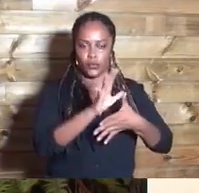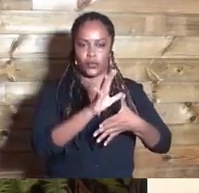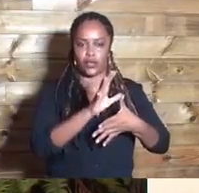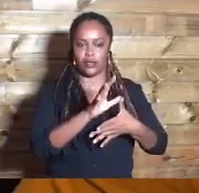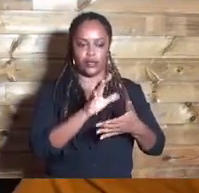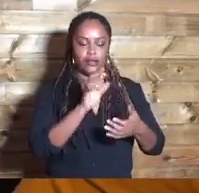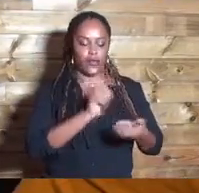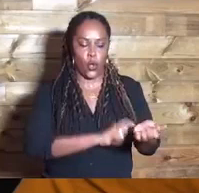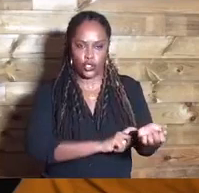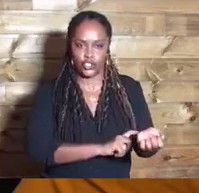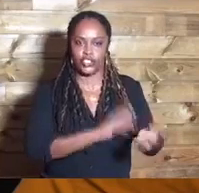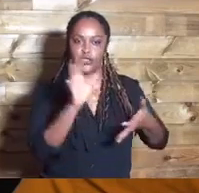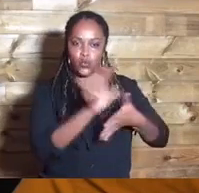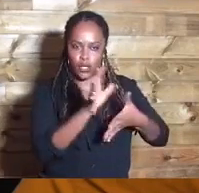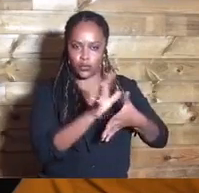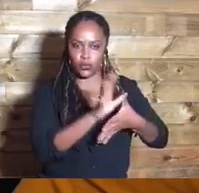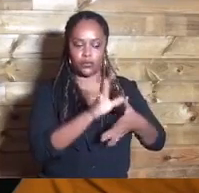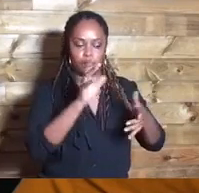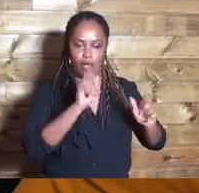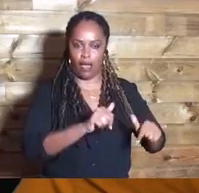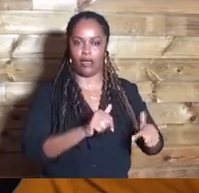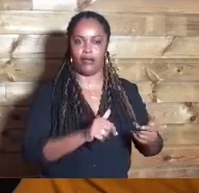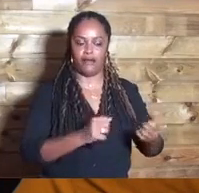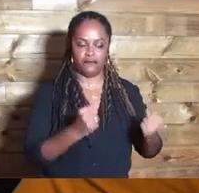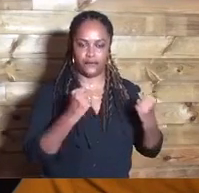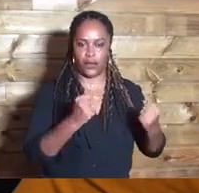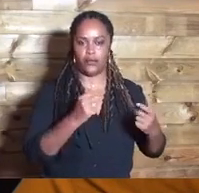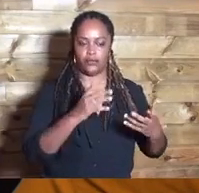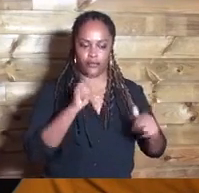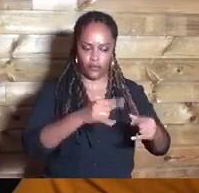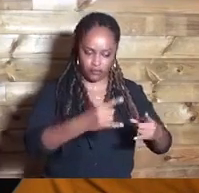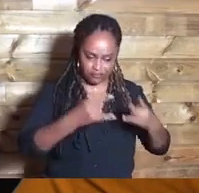Ni en phrase à un camarade